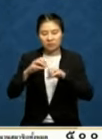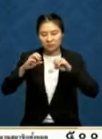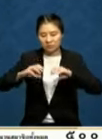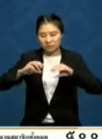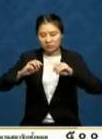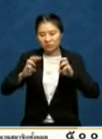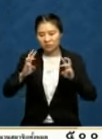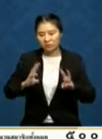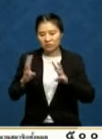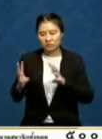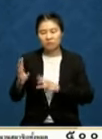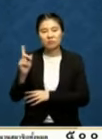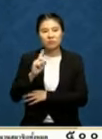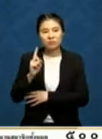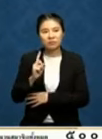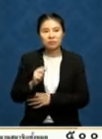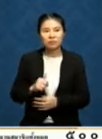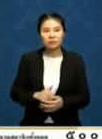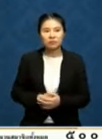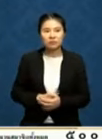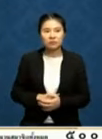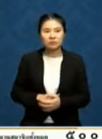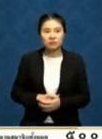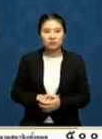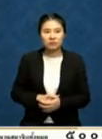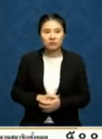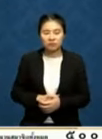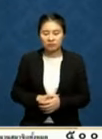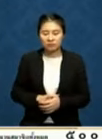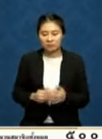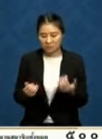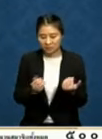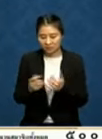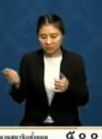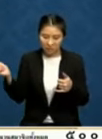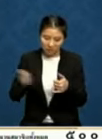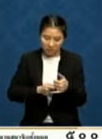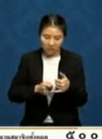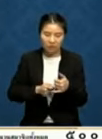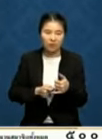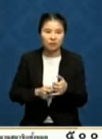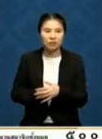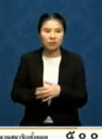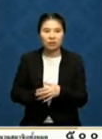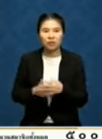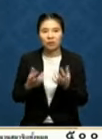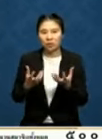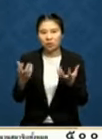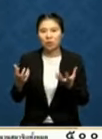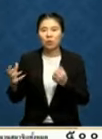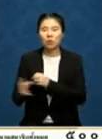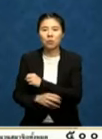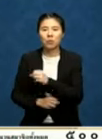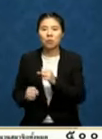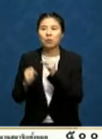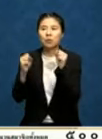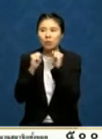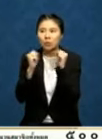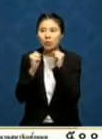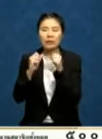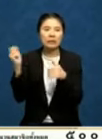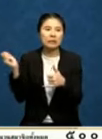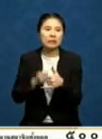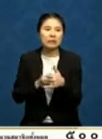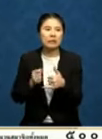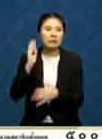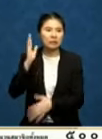ราและอนาคตของสังคมในมุมนะครับถ้าเราเลือกตีลูกของเราจนลูกของเราหยุดขโมยของเพื่อนเพียงเพราะว่าเขากลัวว่าจะถูกตี